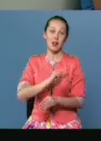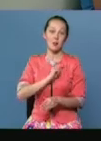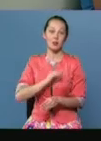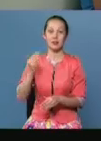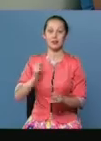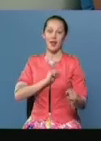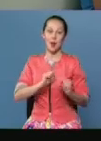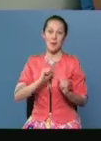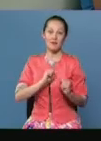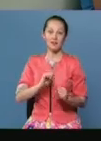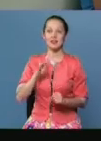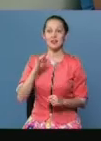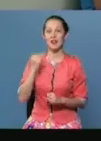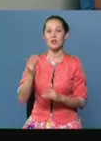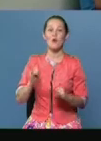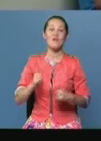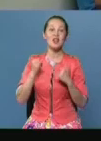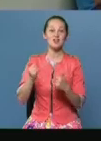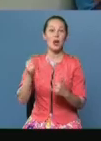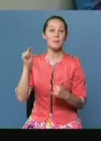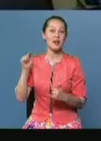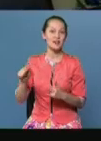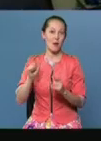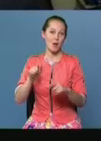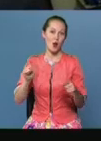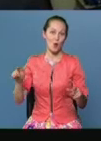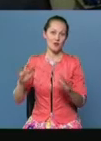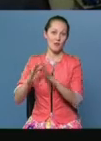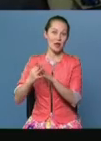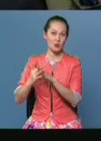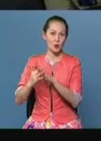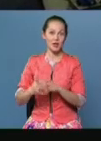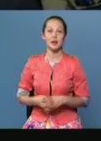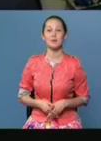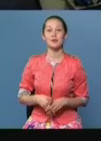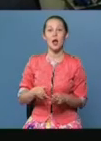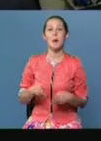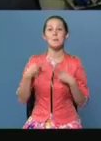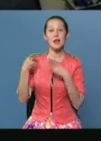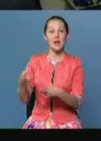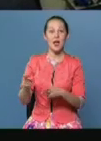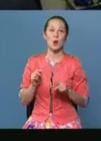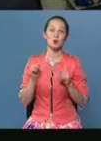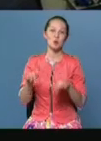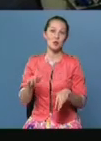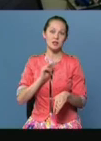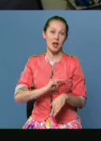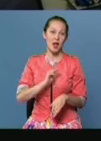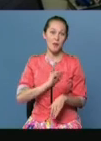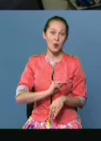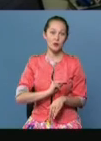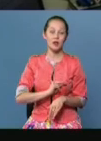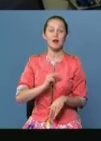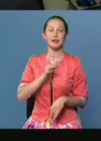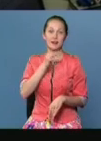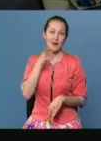стали своими очень уважаемые в поселке люди. Приехали, устроились на работу. В принципе, работа нам